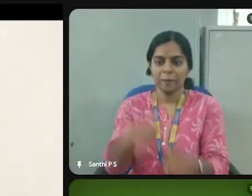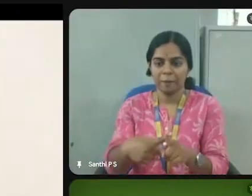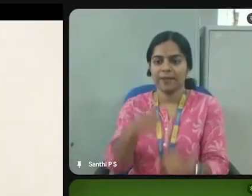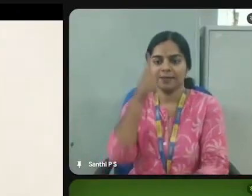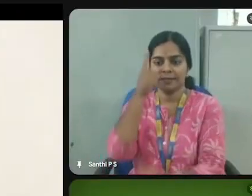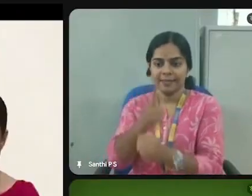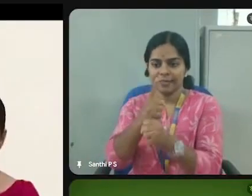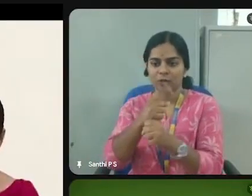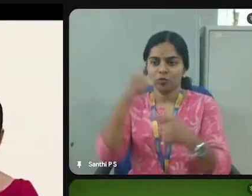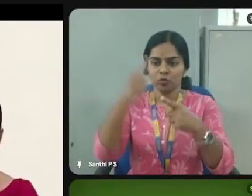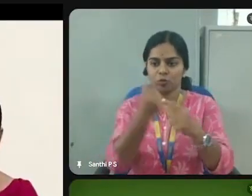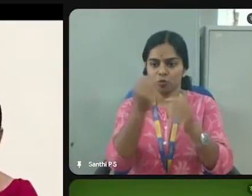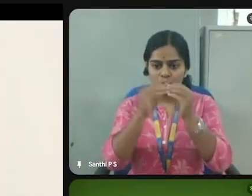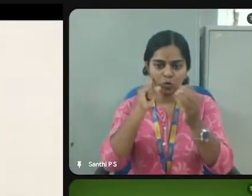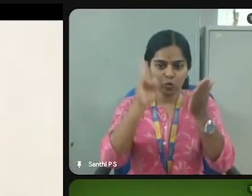ജുമിൻ മേരി ജോസഫ്,